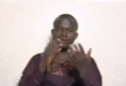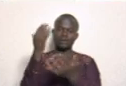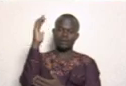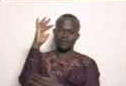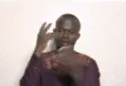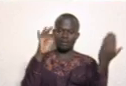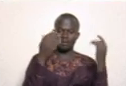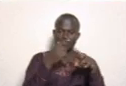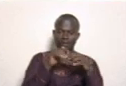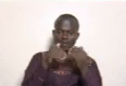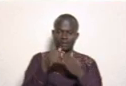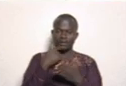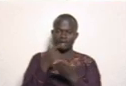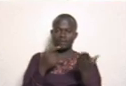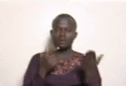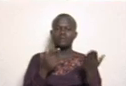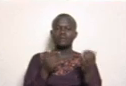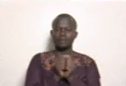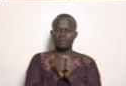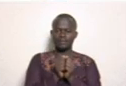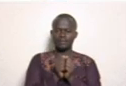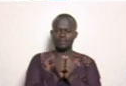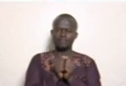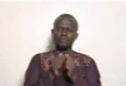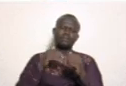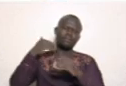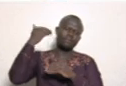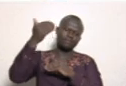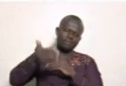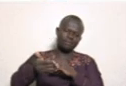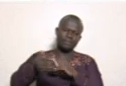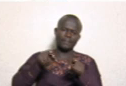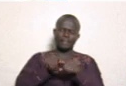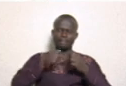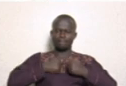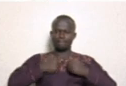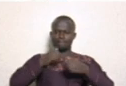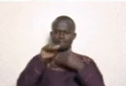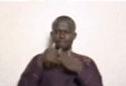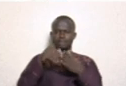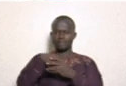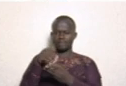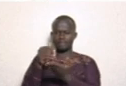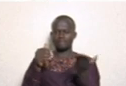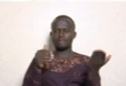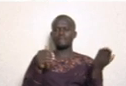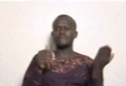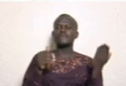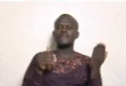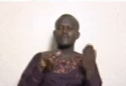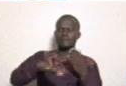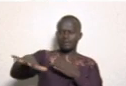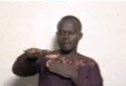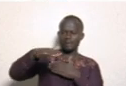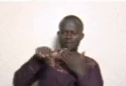yahiye, ariko ubu ngubu ntabwo biratangira. Hanyuma noneho nk'Abanyarwanda muri ako